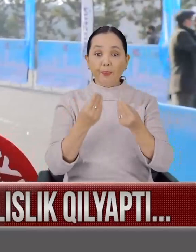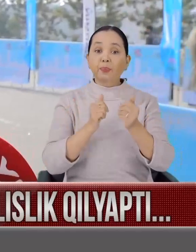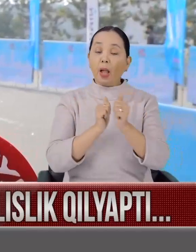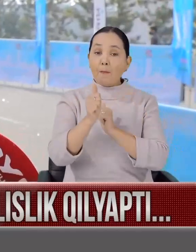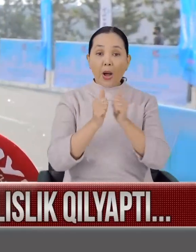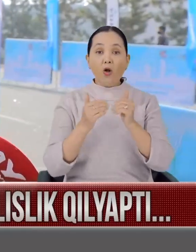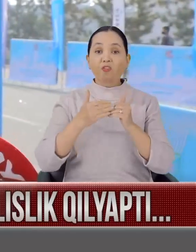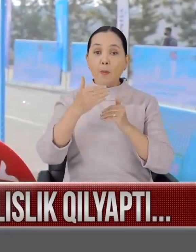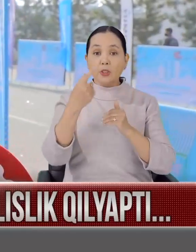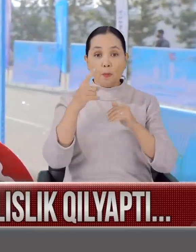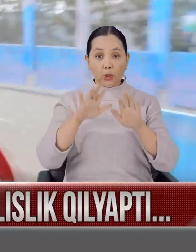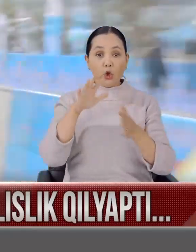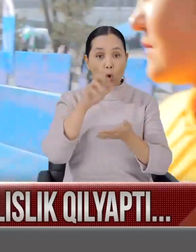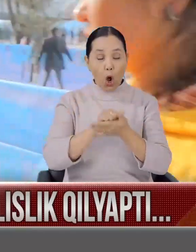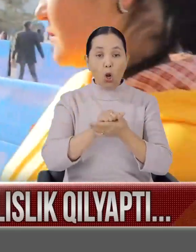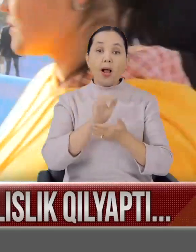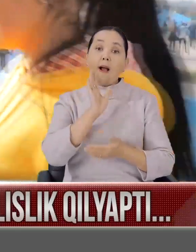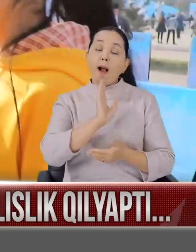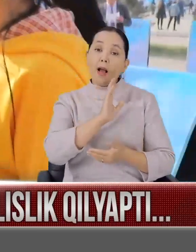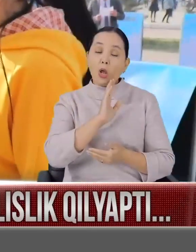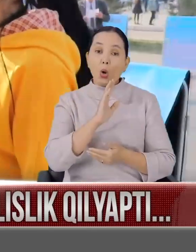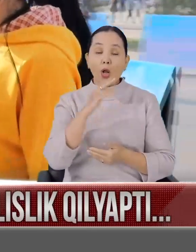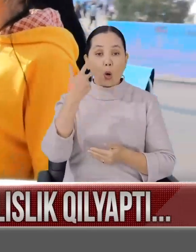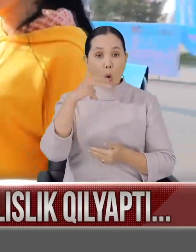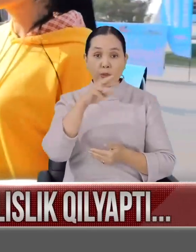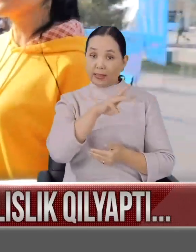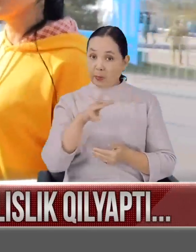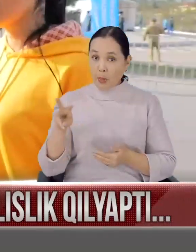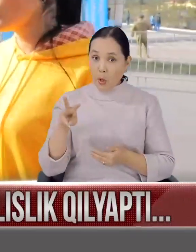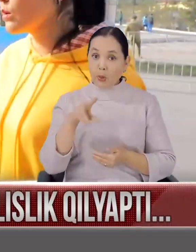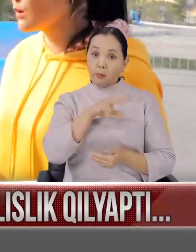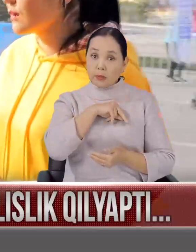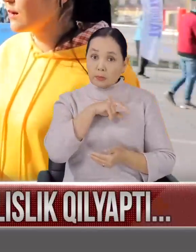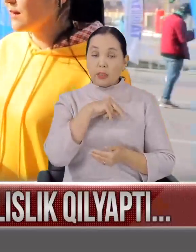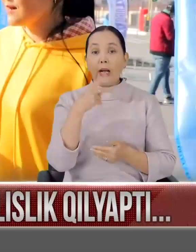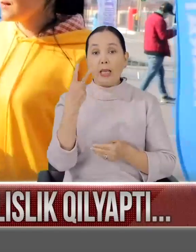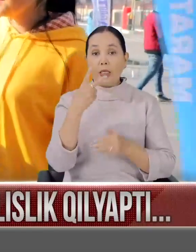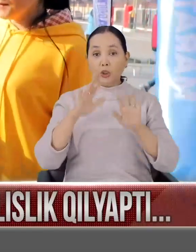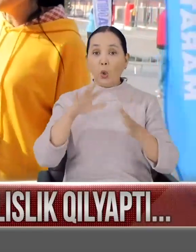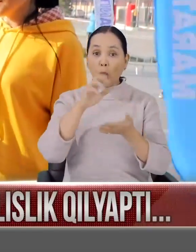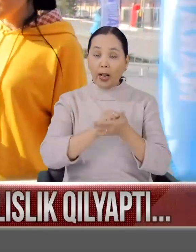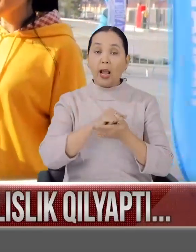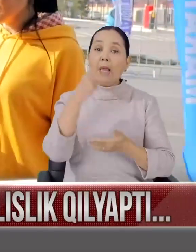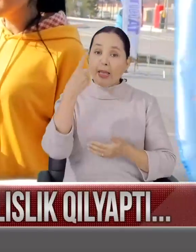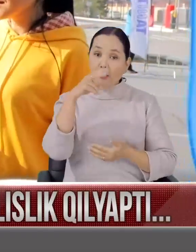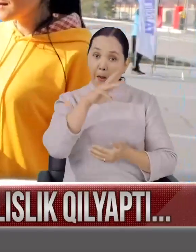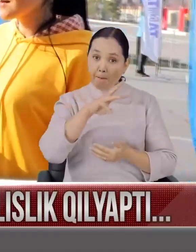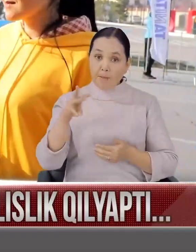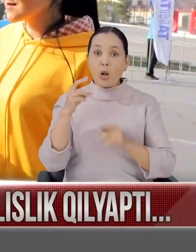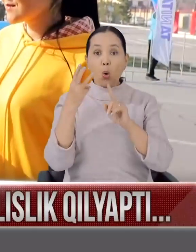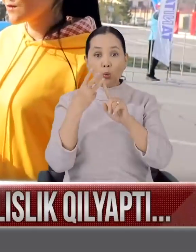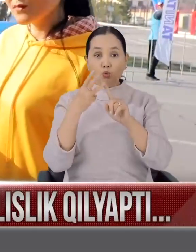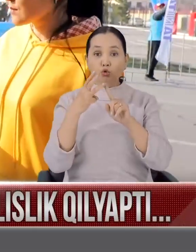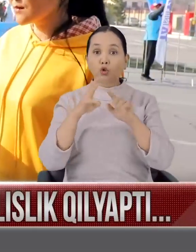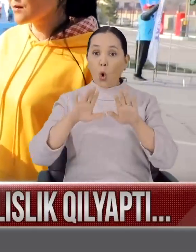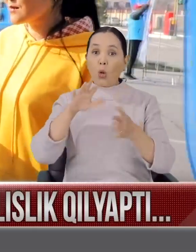Marafon masofasida birinchi o'rinda olgan ayollar 30 million, ikkinchi o'rinni olgan ayol 20 million, uchinchi o'ringa